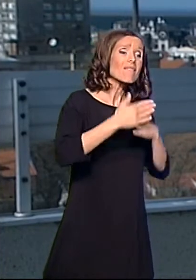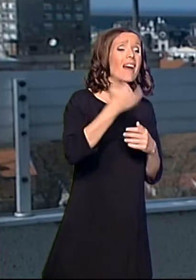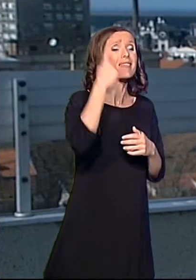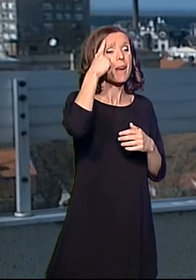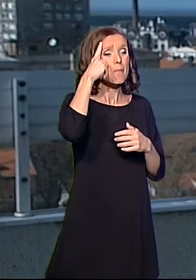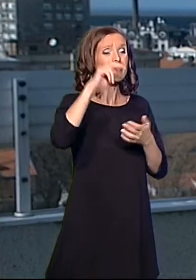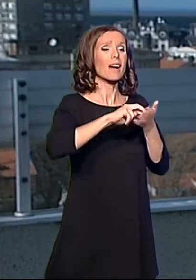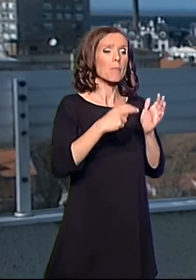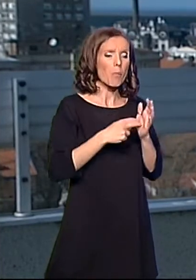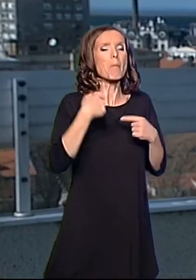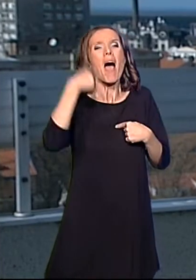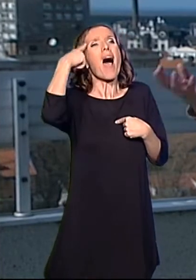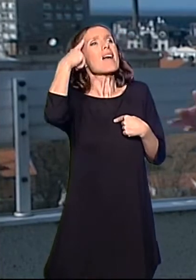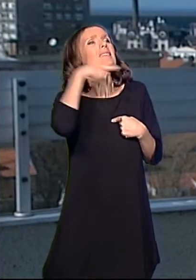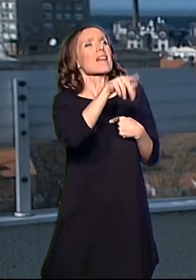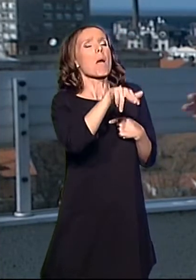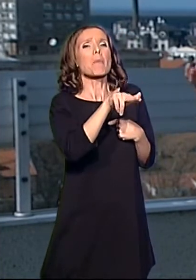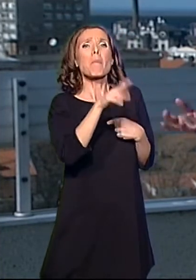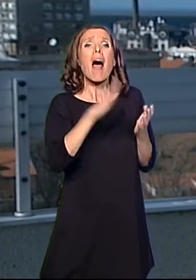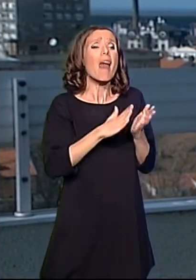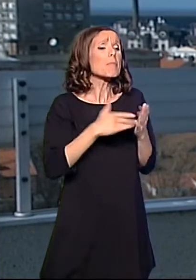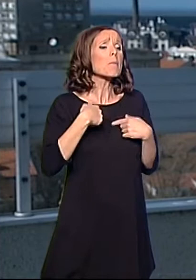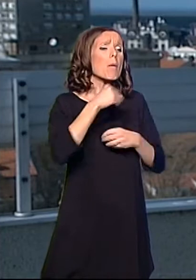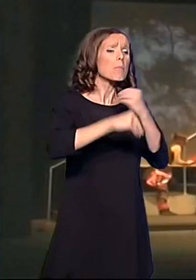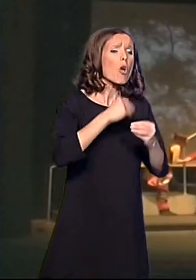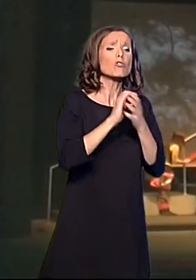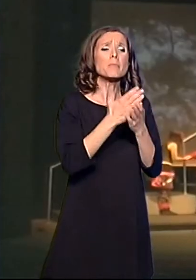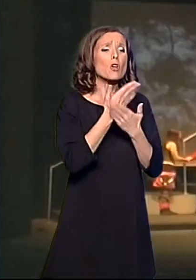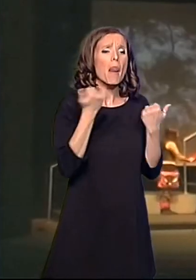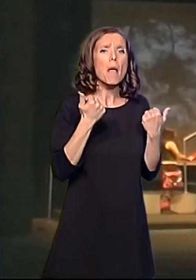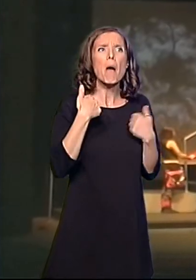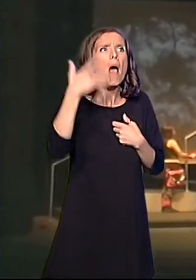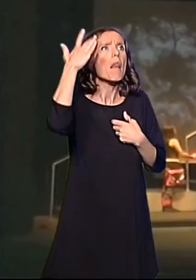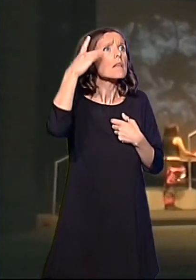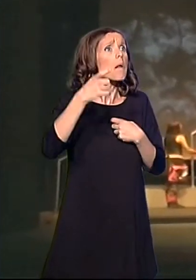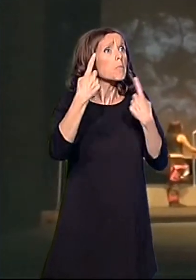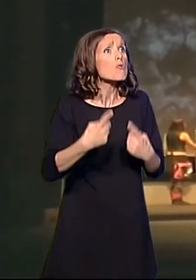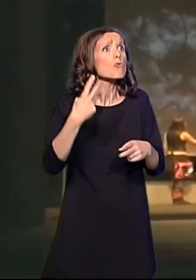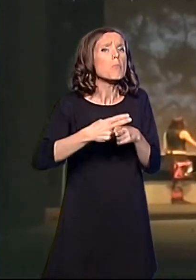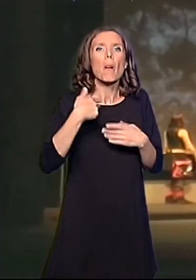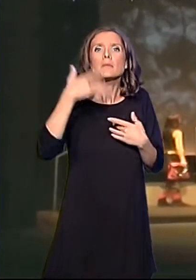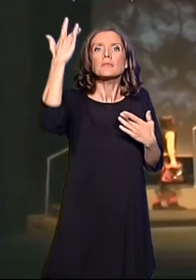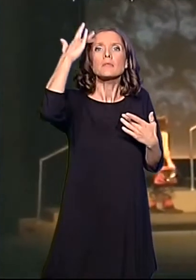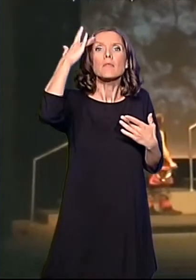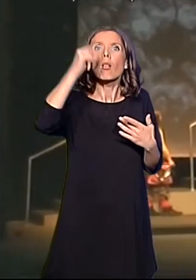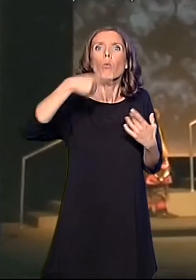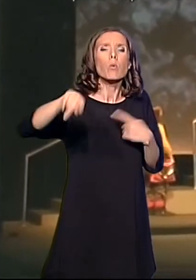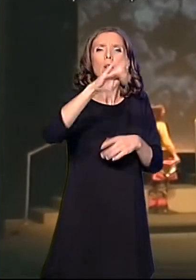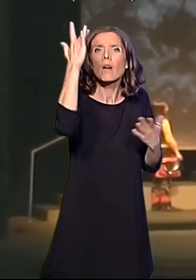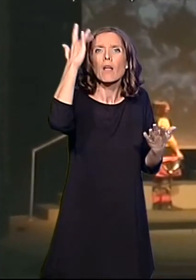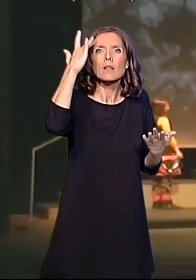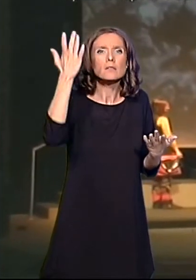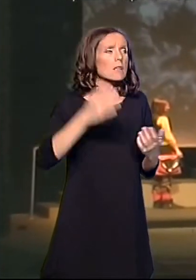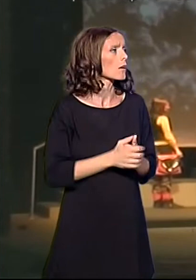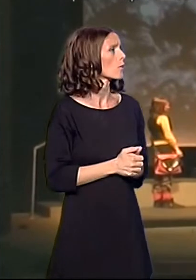gradu i zemlji, ti onda znaš da postoji ta bolest. I ćao! kušam. Gde si, kljako?